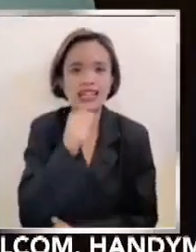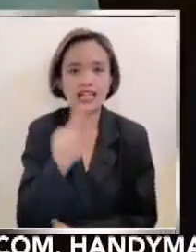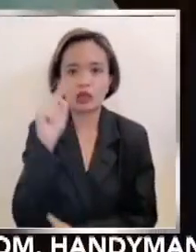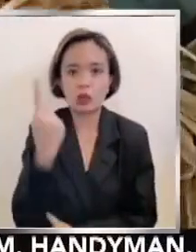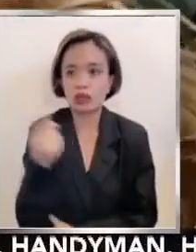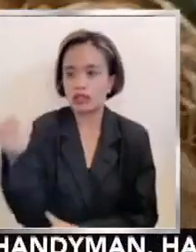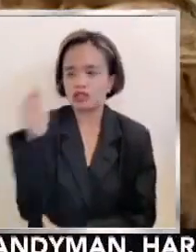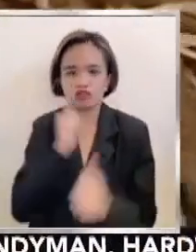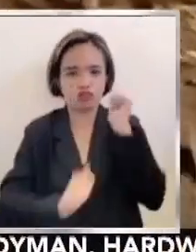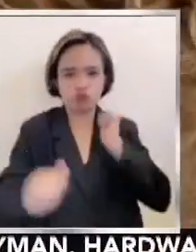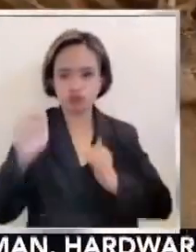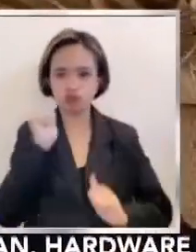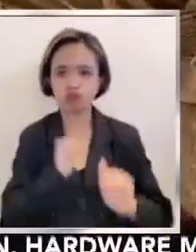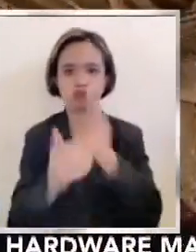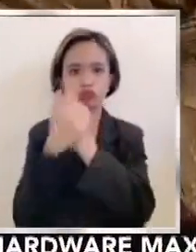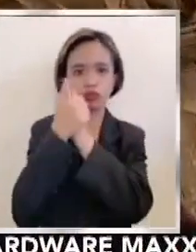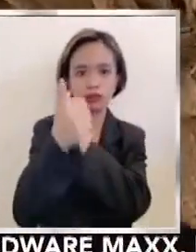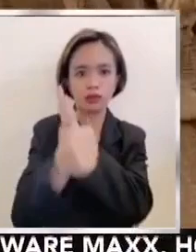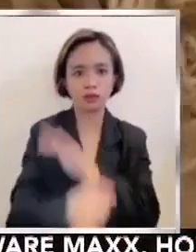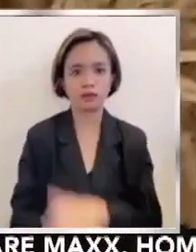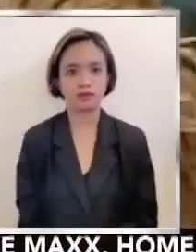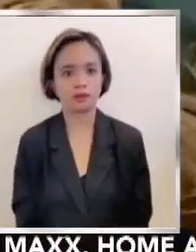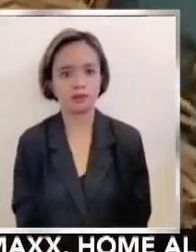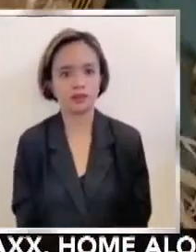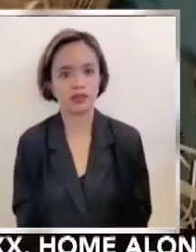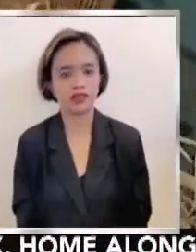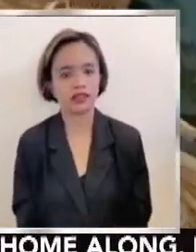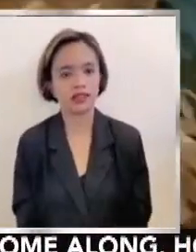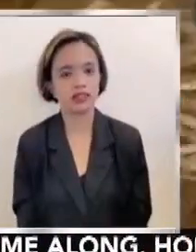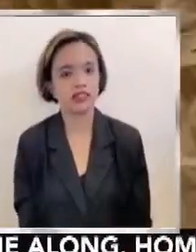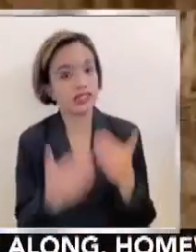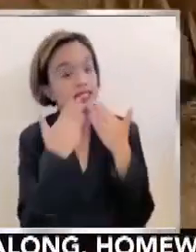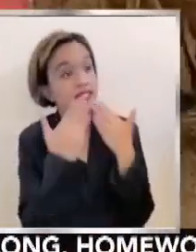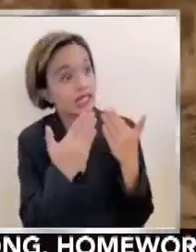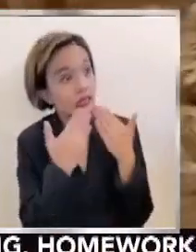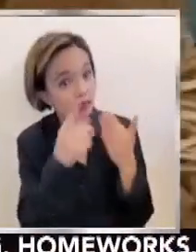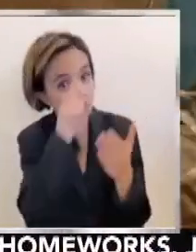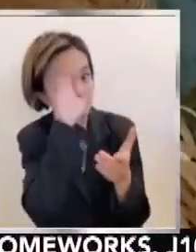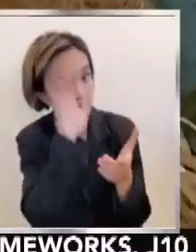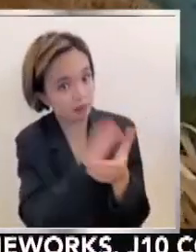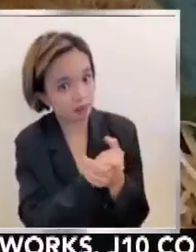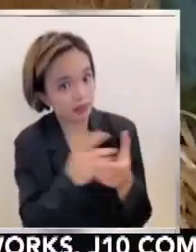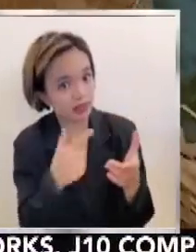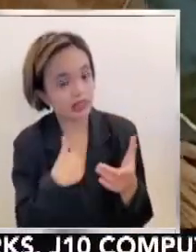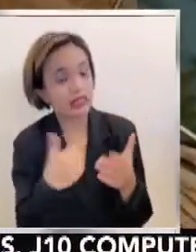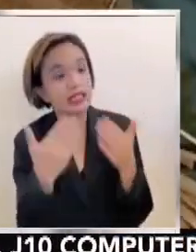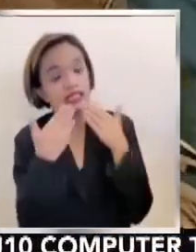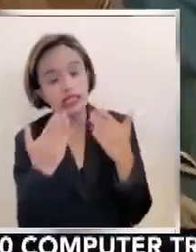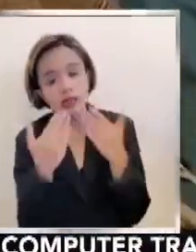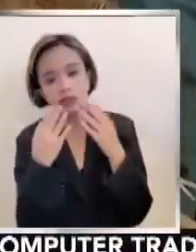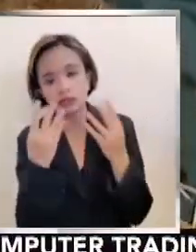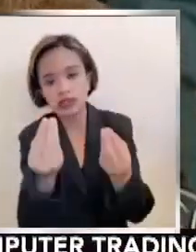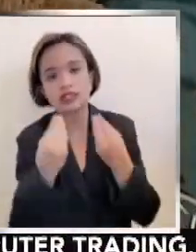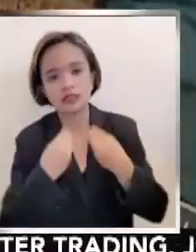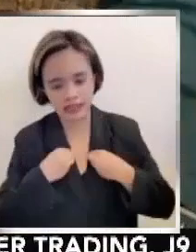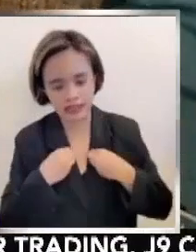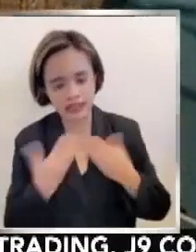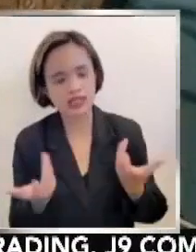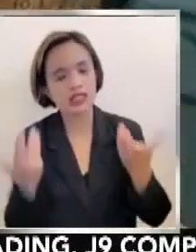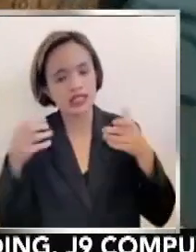skills. Thank you so much for believing in me. Thank you so much for giving me the chance.